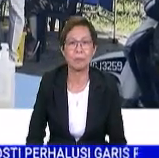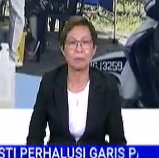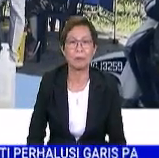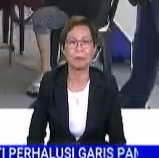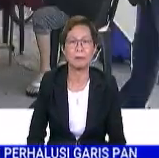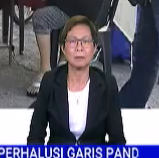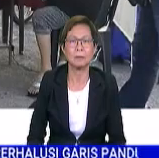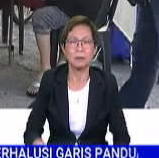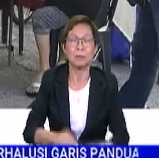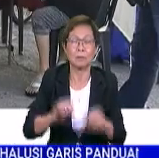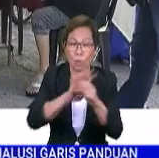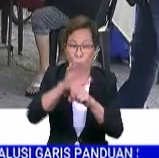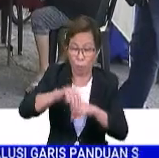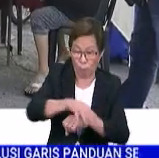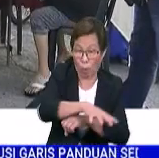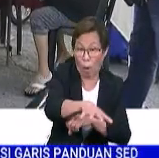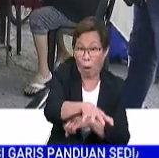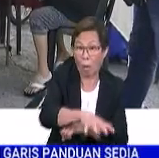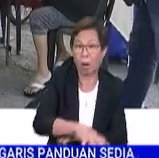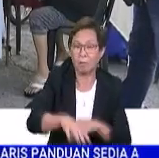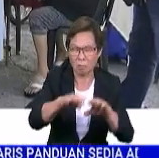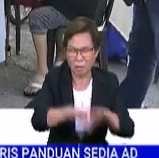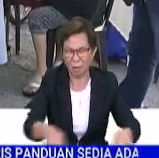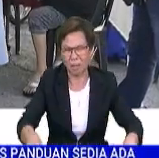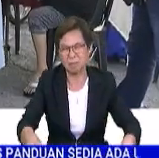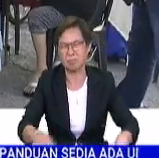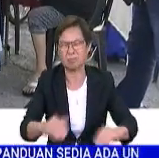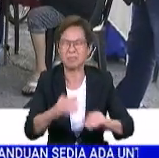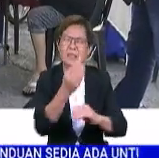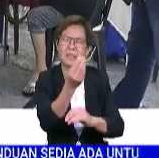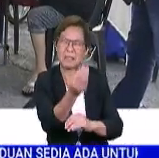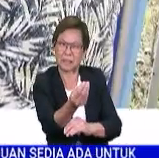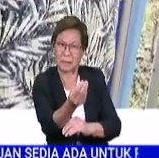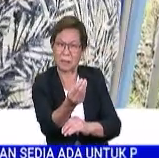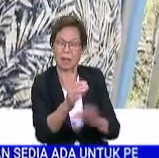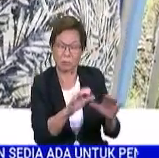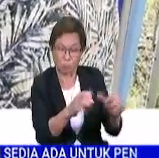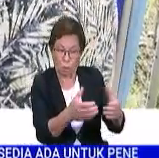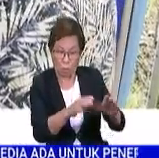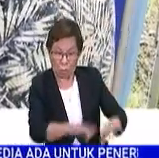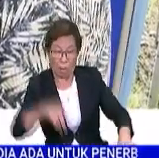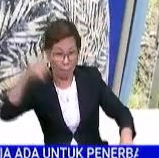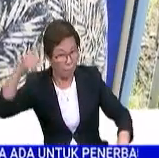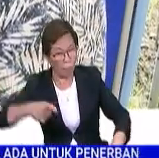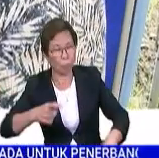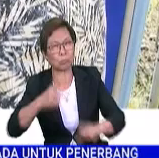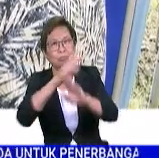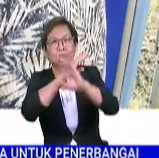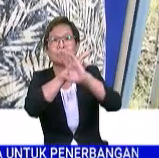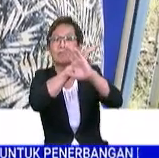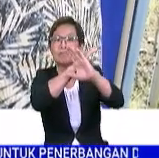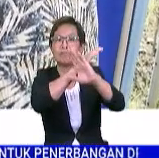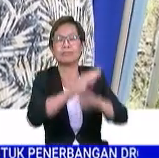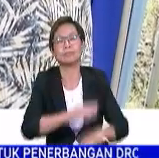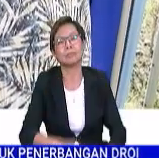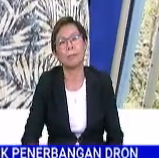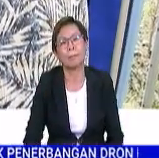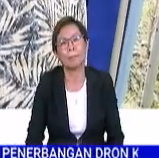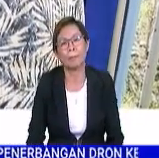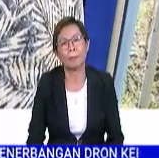Menurutnya, meskipun jangkitan COVID-19 dalam kalangan kanak-kanak berada pada tahap rendah, golongan itu tetap perlu dilindungi.